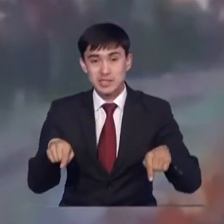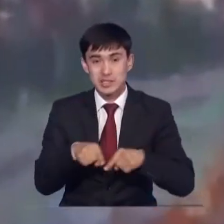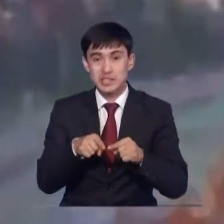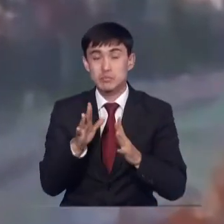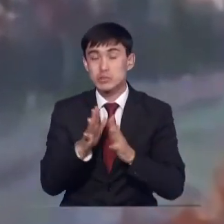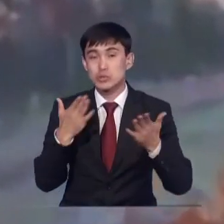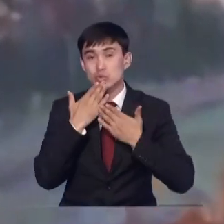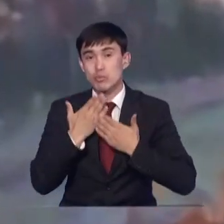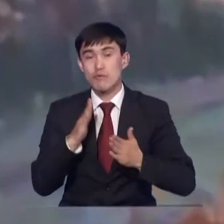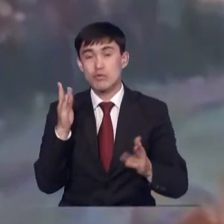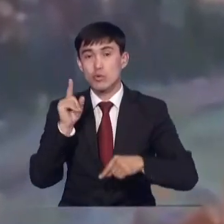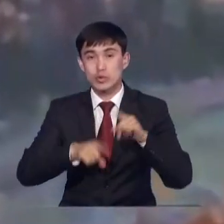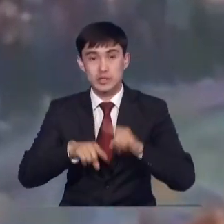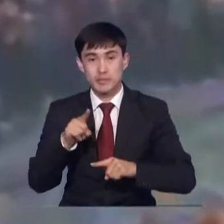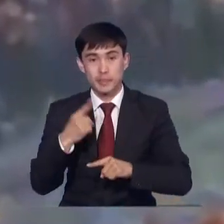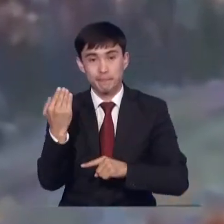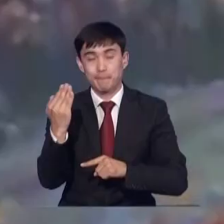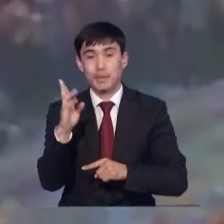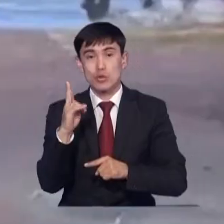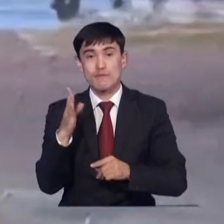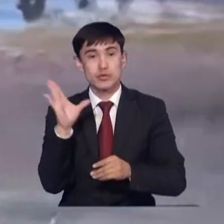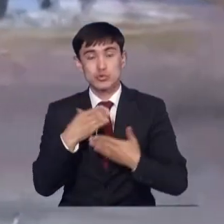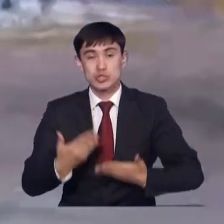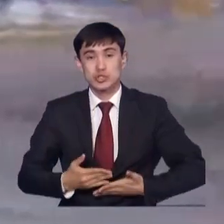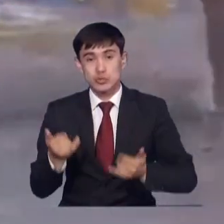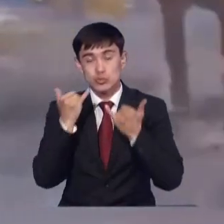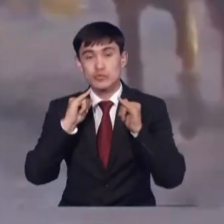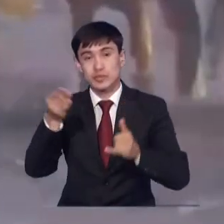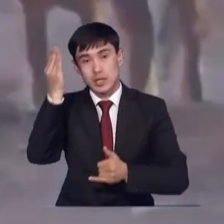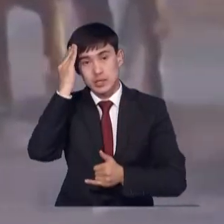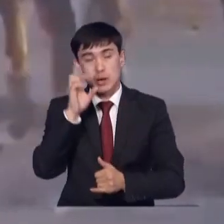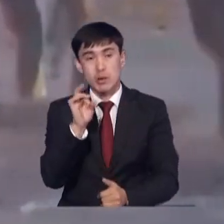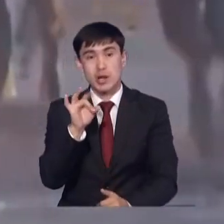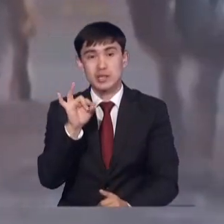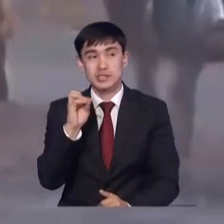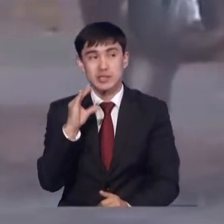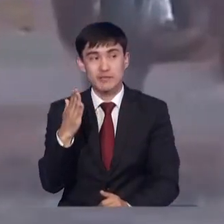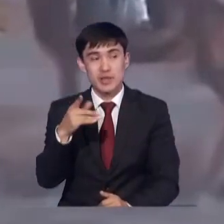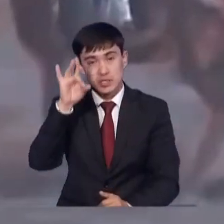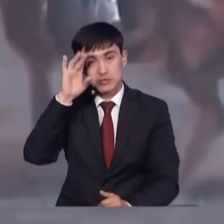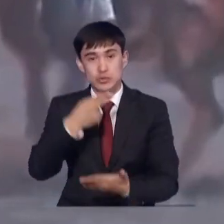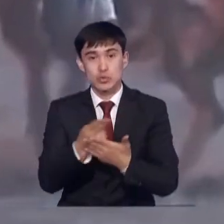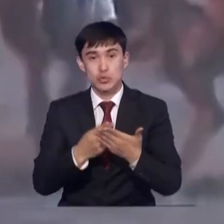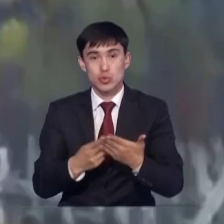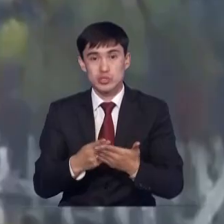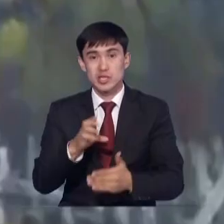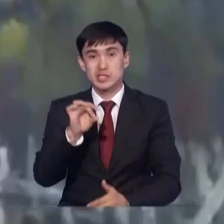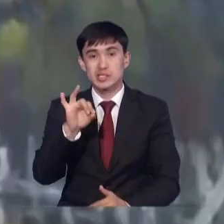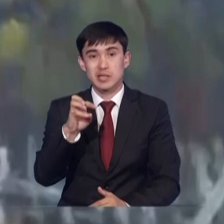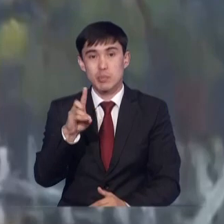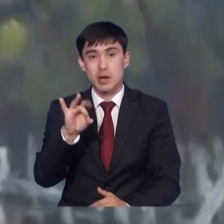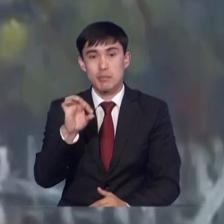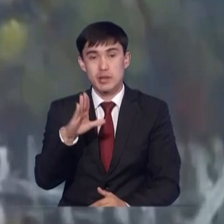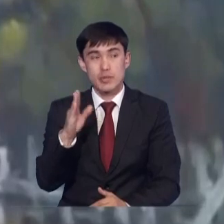безмерная любовь к Родине один из тех кто всю жизнь восхищается талантом алхана костеева известный художник сейсин Хан